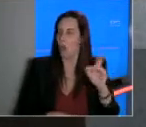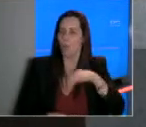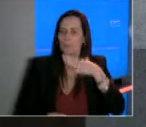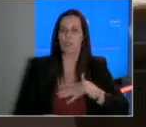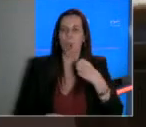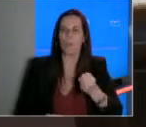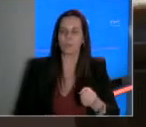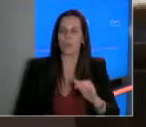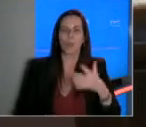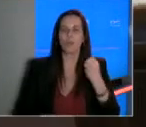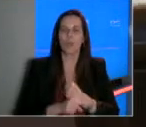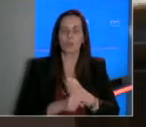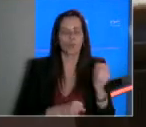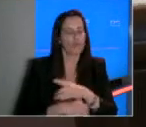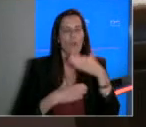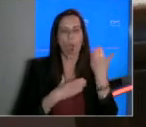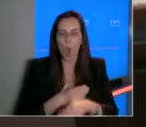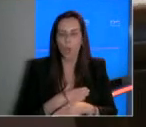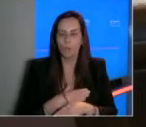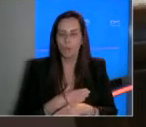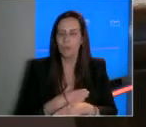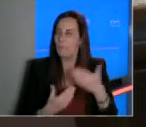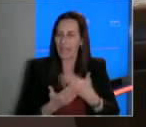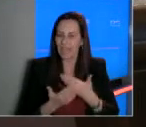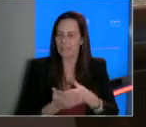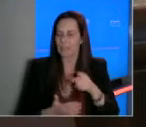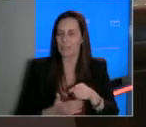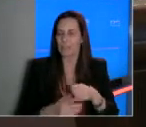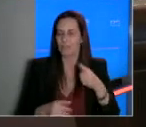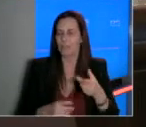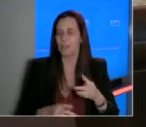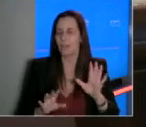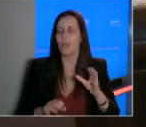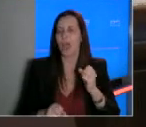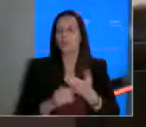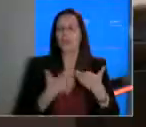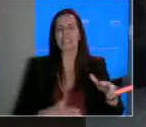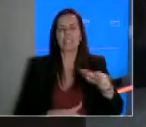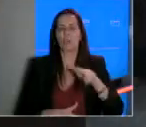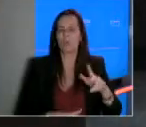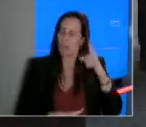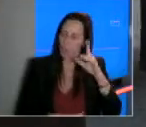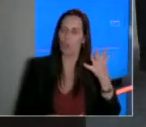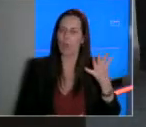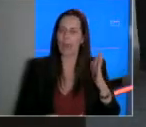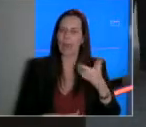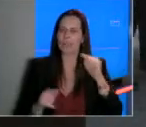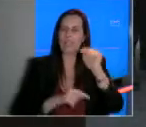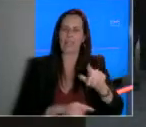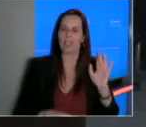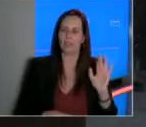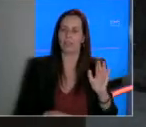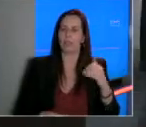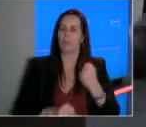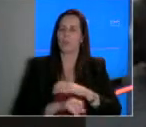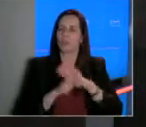מספיק אומץ. אז מה שהם עשו בשבוע האחרון, בתכלס, זה PR. הם עשו לעצמם PR. הם ידעו לאן הסיפור הזה הולך,